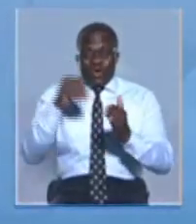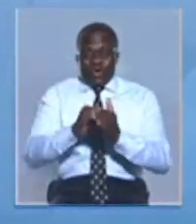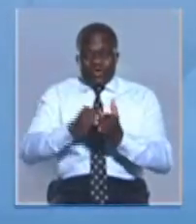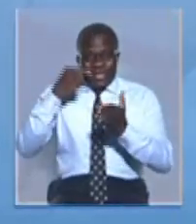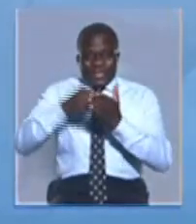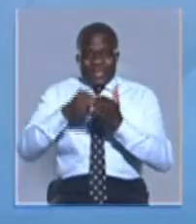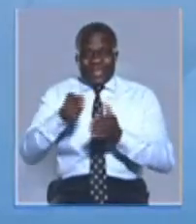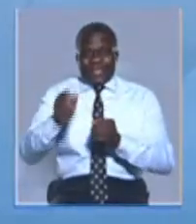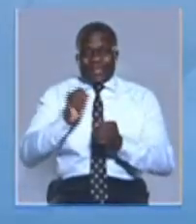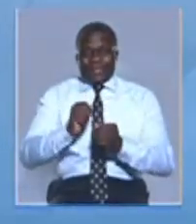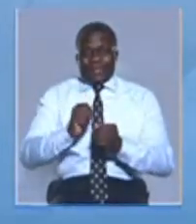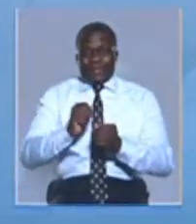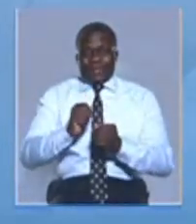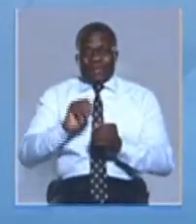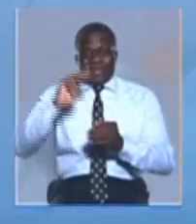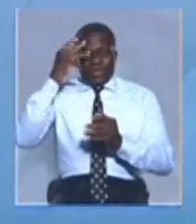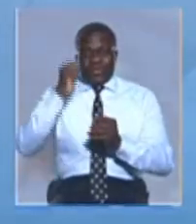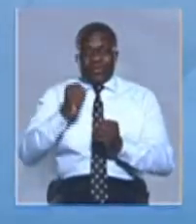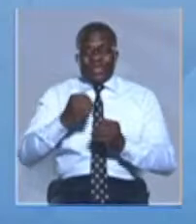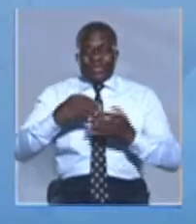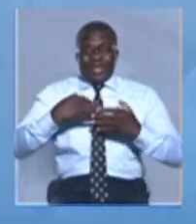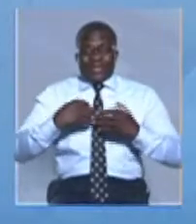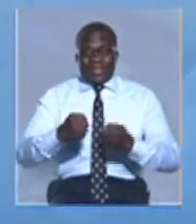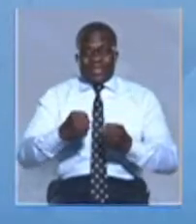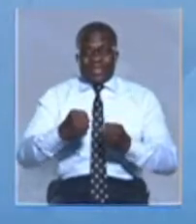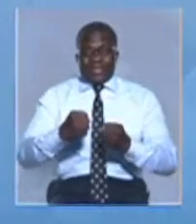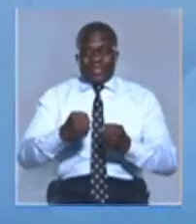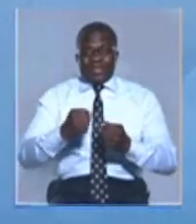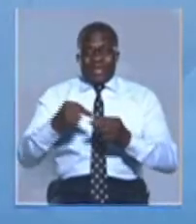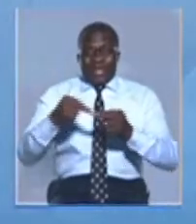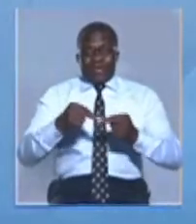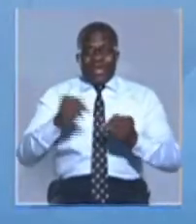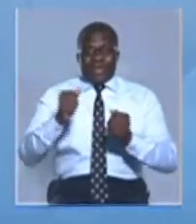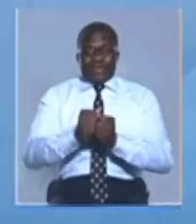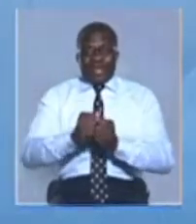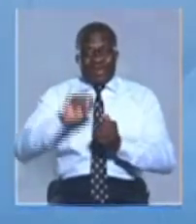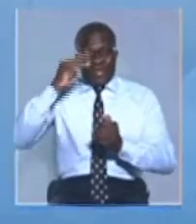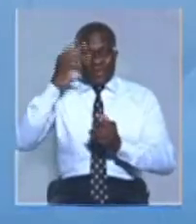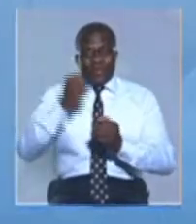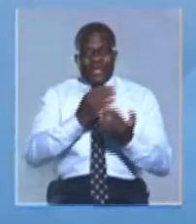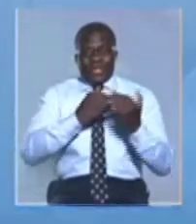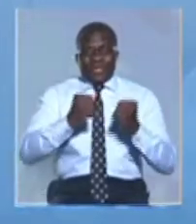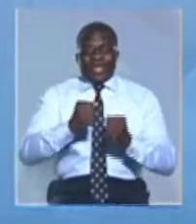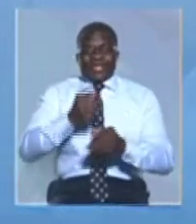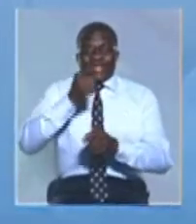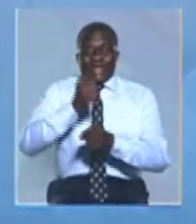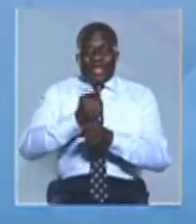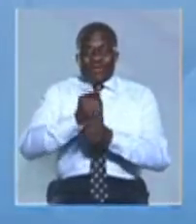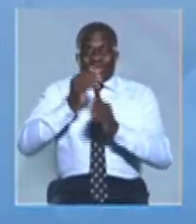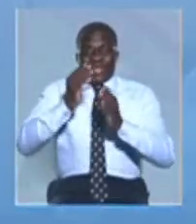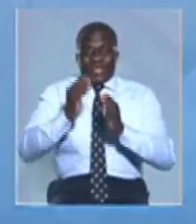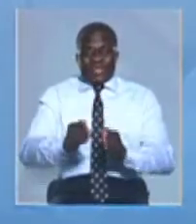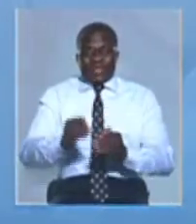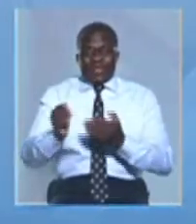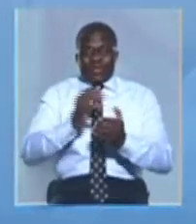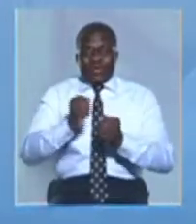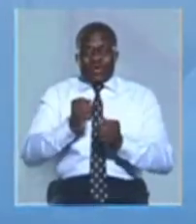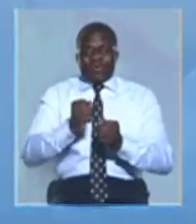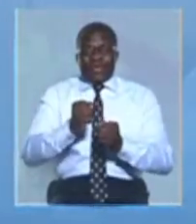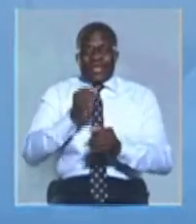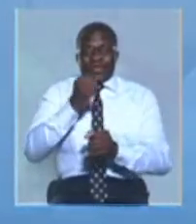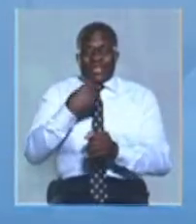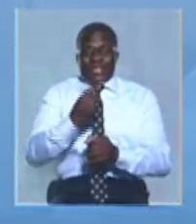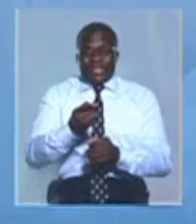en cours. Le ministre de la Santé, en relation avec le ministre chargé de la Justice, aux fins de